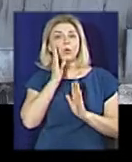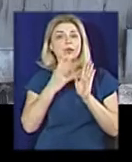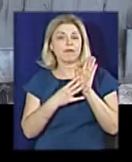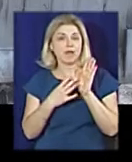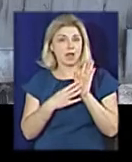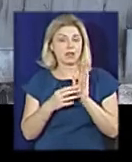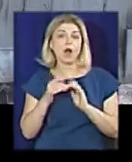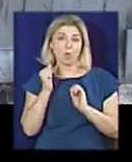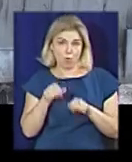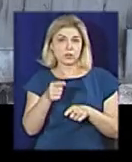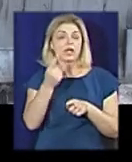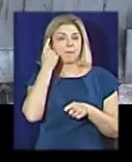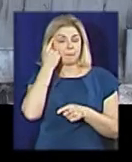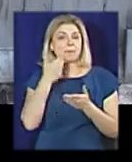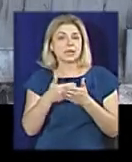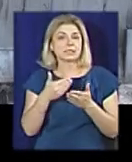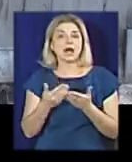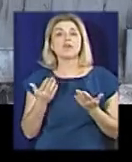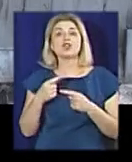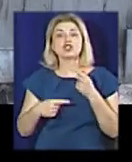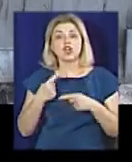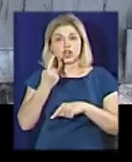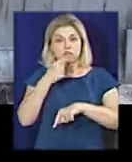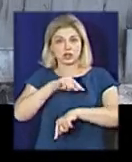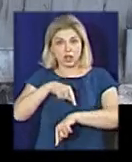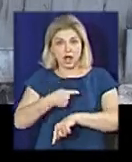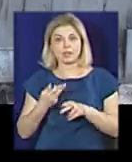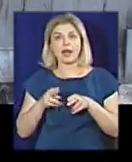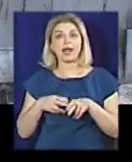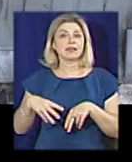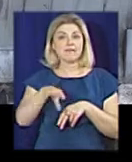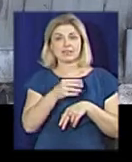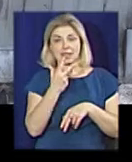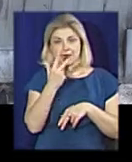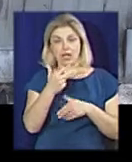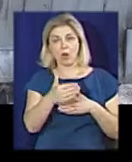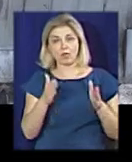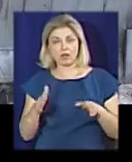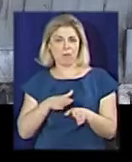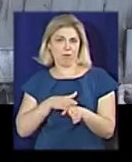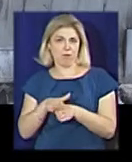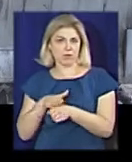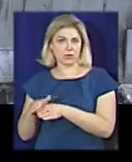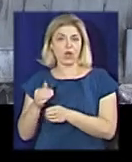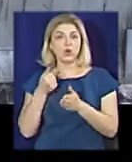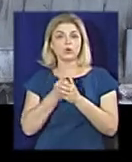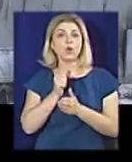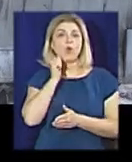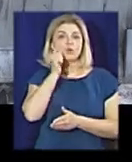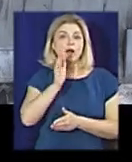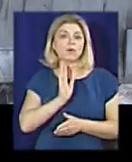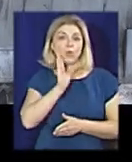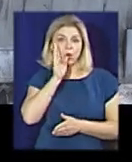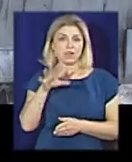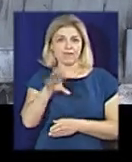9-та година. Можете уявити собі, через годину ці 3 контейнери будуть повні. Все останнє сміття до завтрашнього ранку буде на